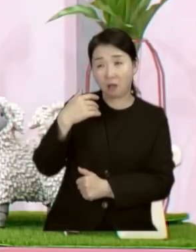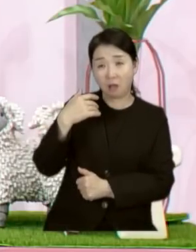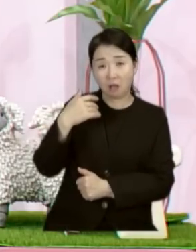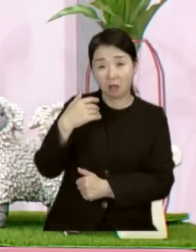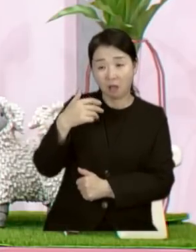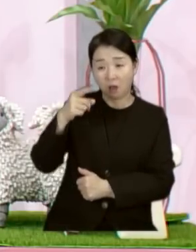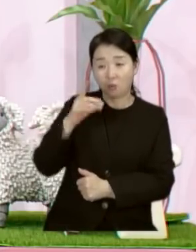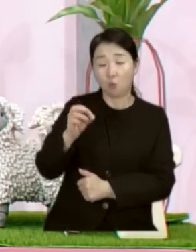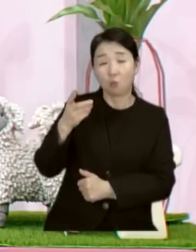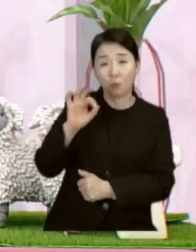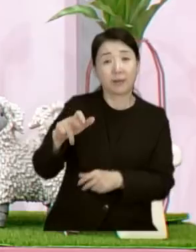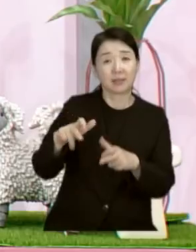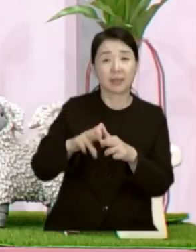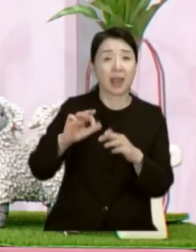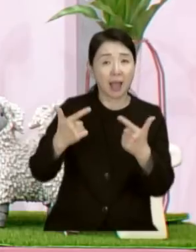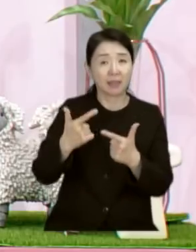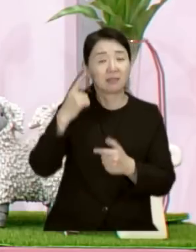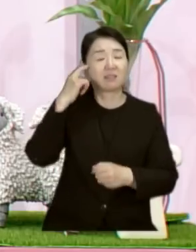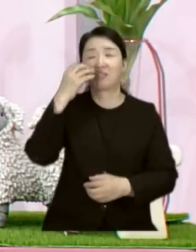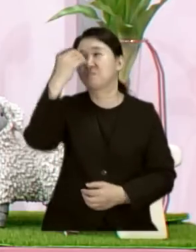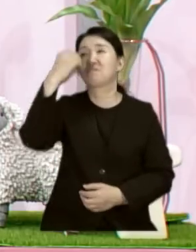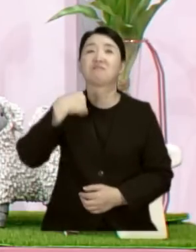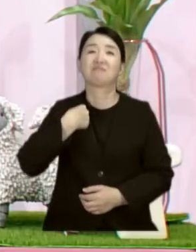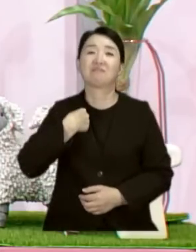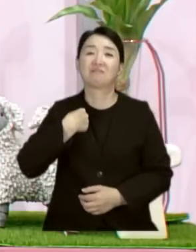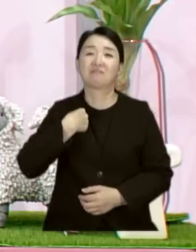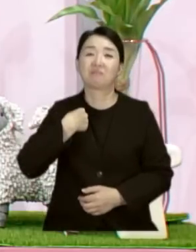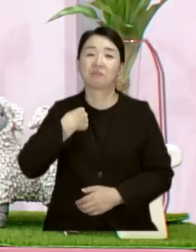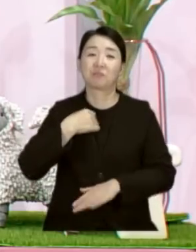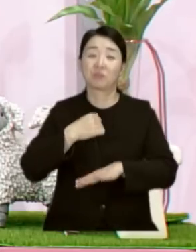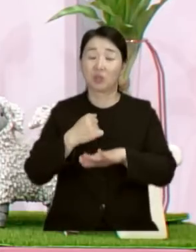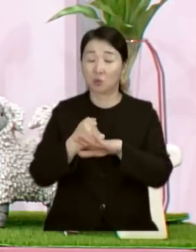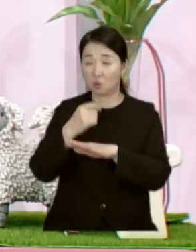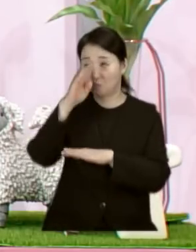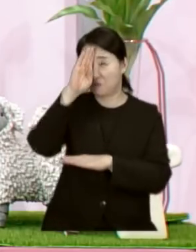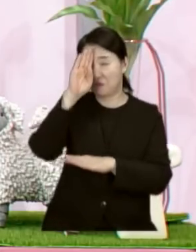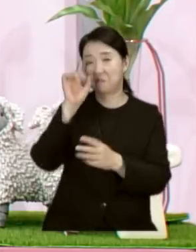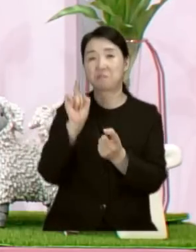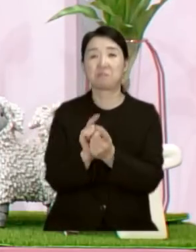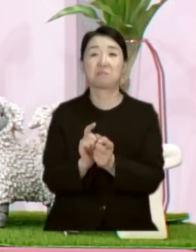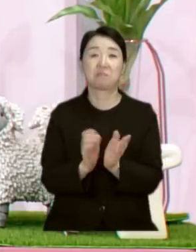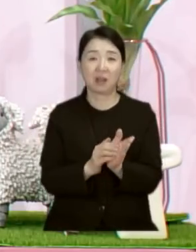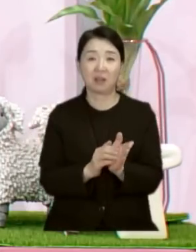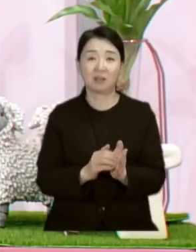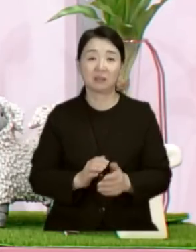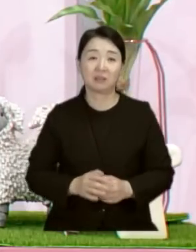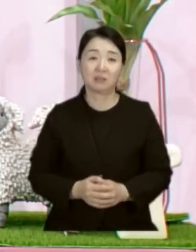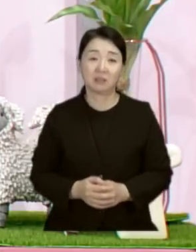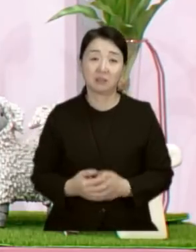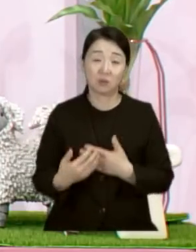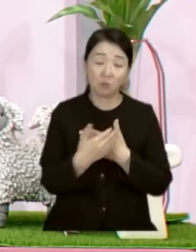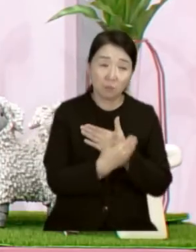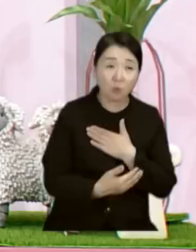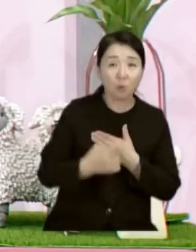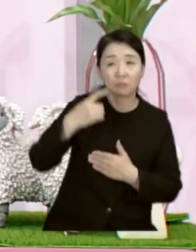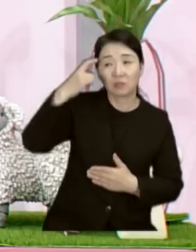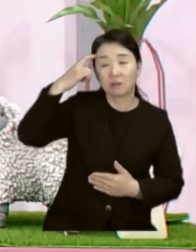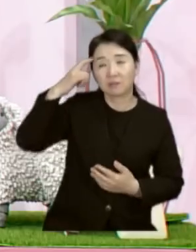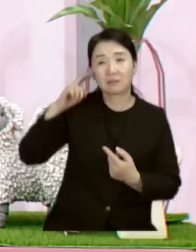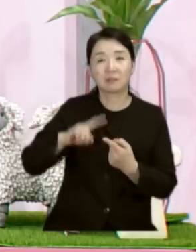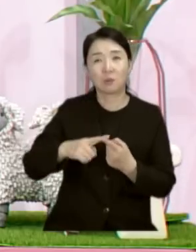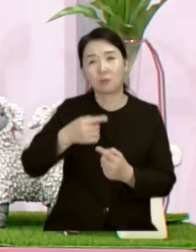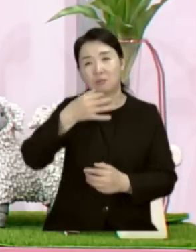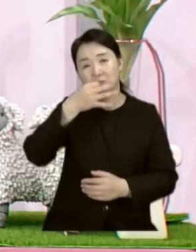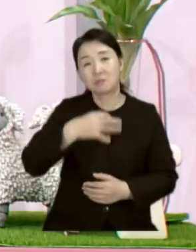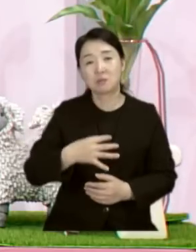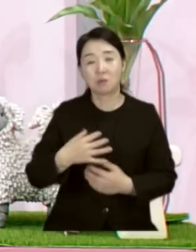공황장애야? 라고 자만했던 것 같아요. 그래서 공황장애가 딱 이제 걸리고 나니까 뭐 몸은 몸대로 정신은